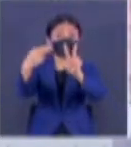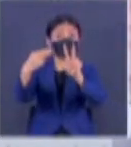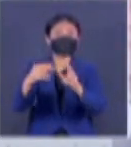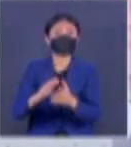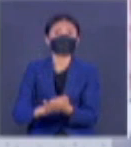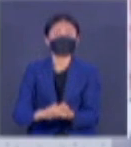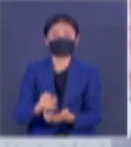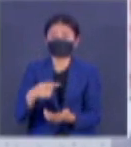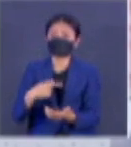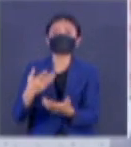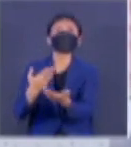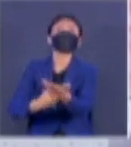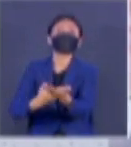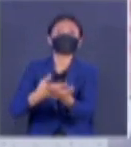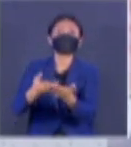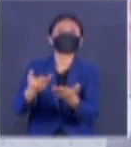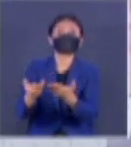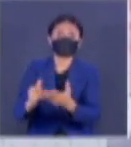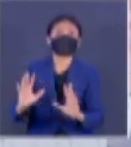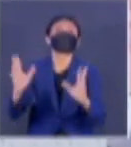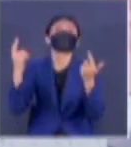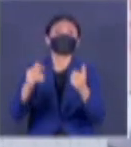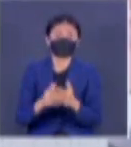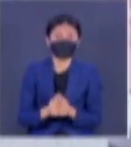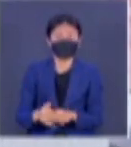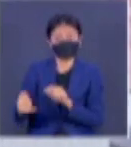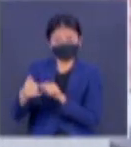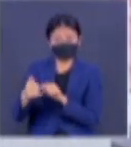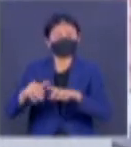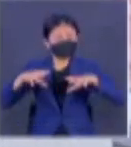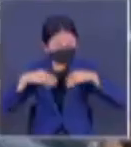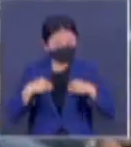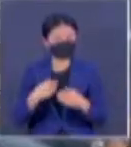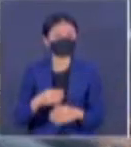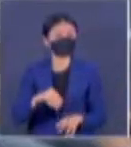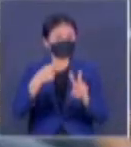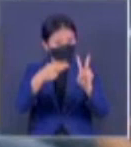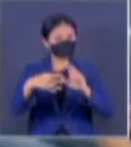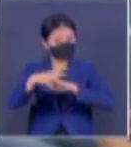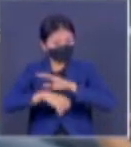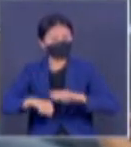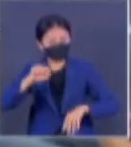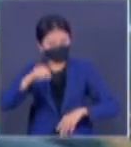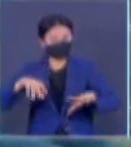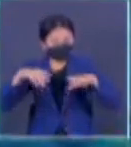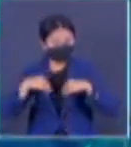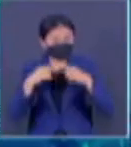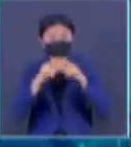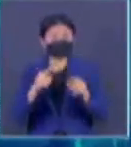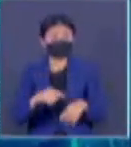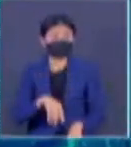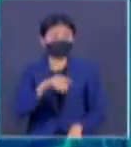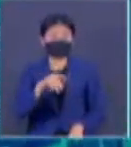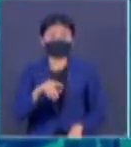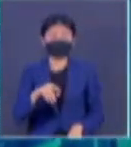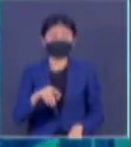ทงหวยหมดแล้วนะคะคือตอนนี้ค่ะลูกศิษย์ก็ยอมรับว่าขโมยเงินไปจริง 20,000 บาทแต่ว่าเงินจำนวนหนึ่งที่หายไปของพระอนุชาคือ